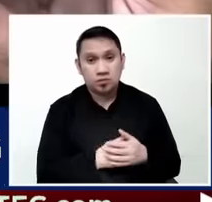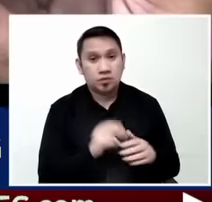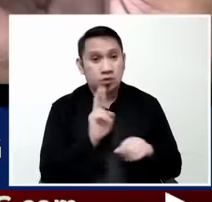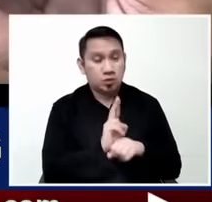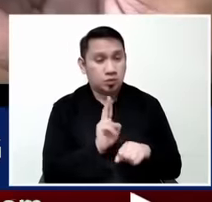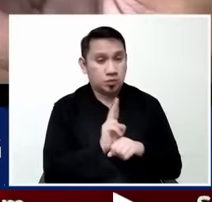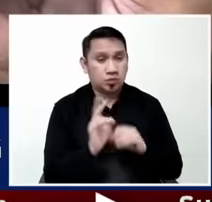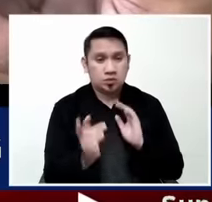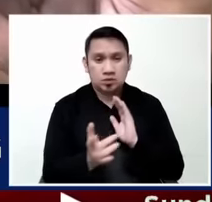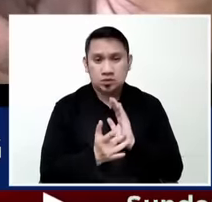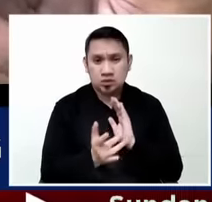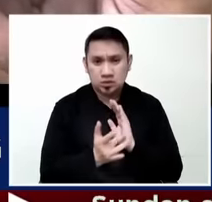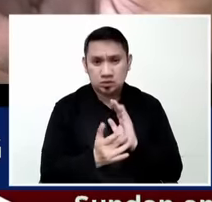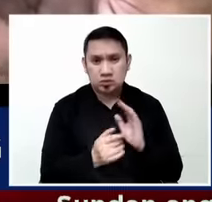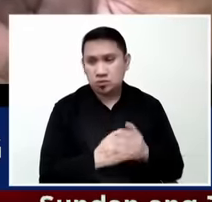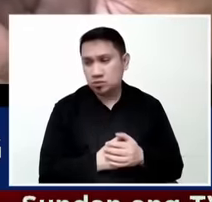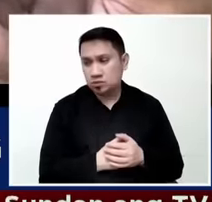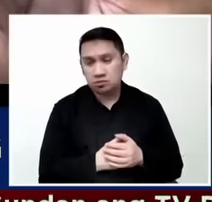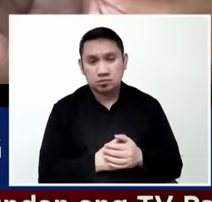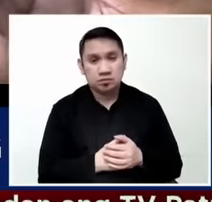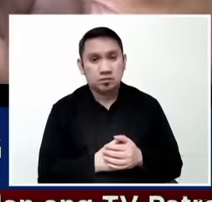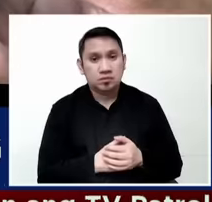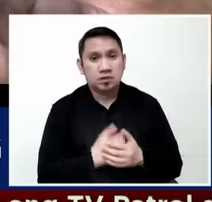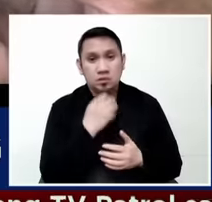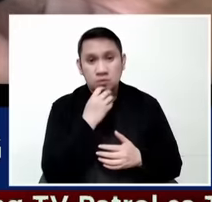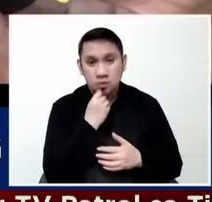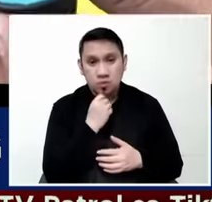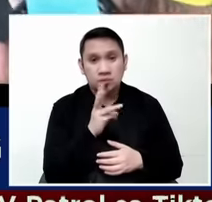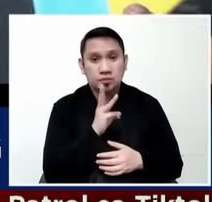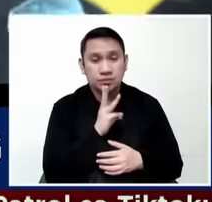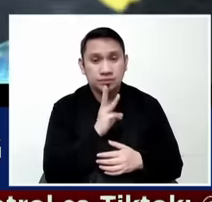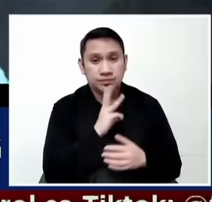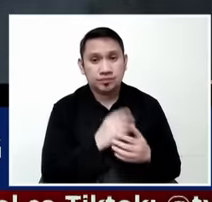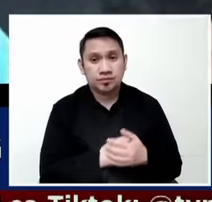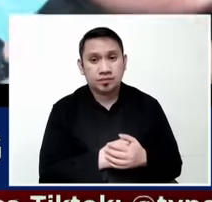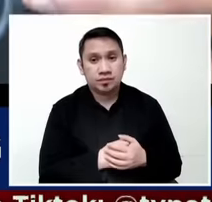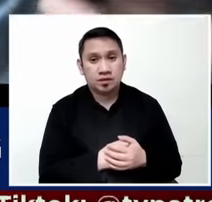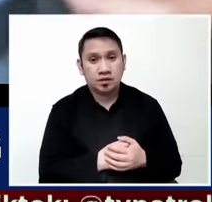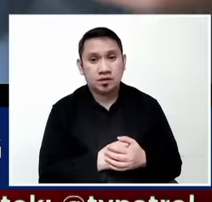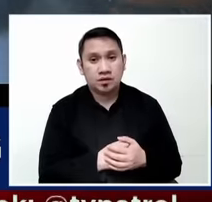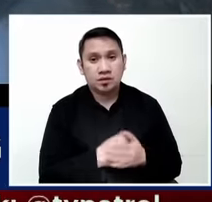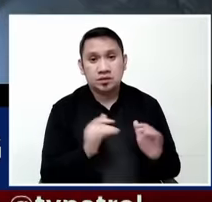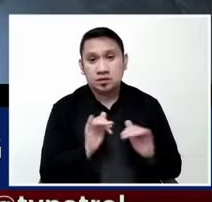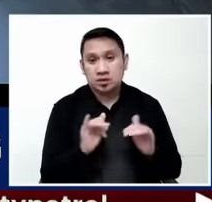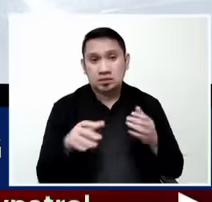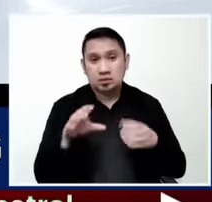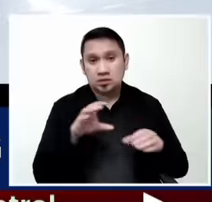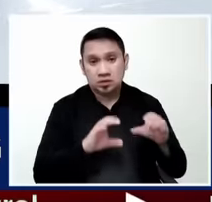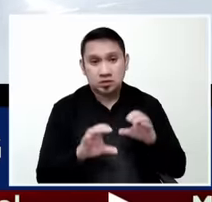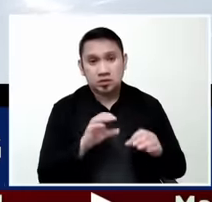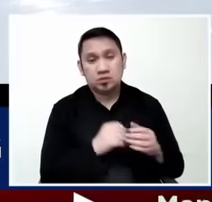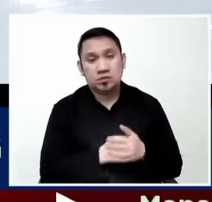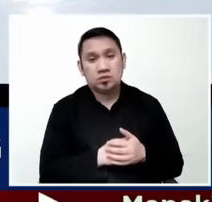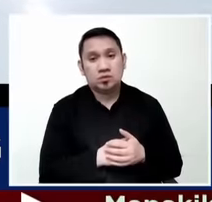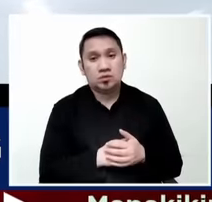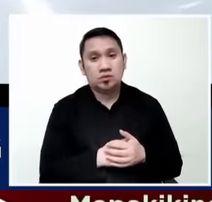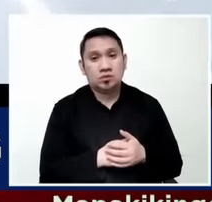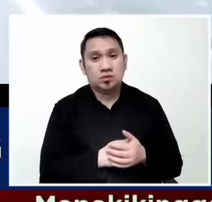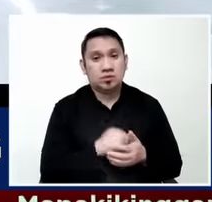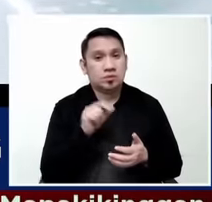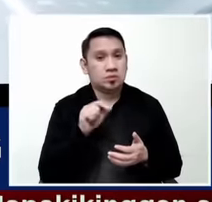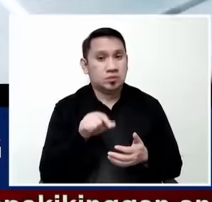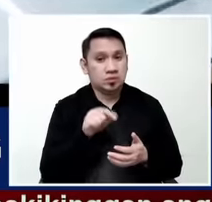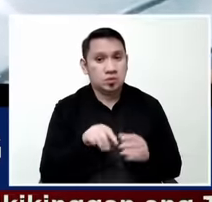technology and tools na makakatipid sa tubig and then water. Chemical like waterless, pressurized din yung pagbuga